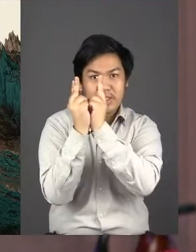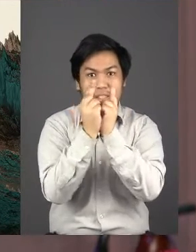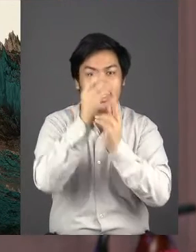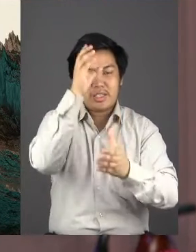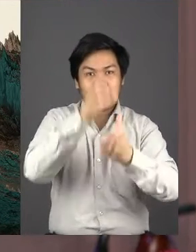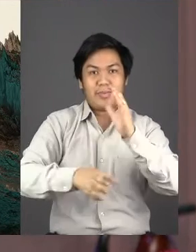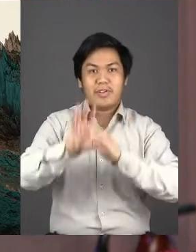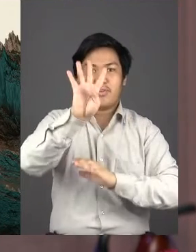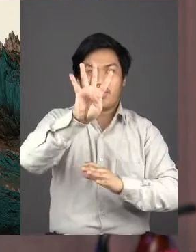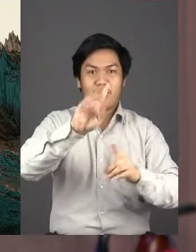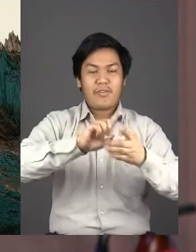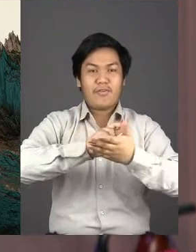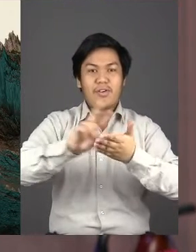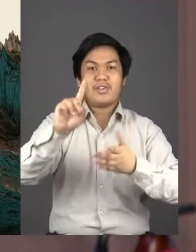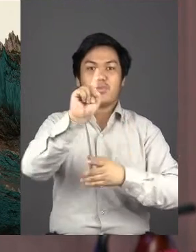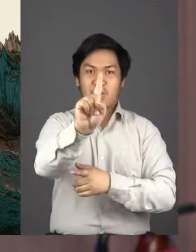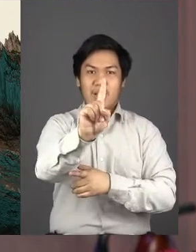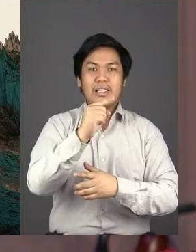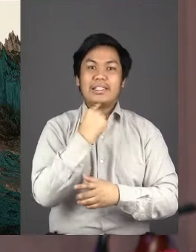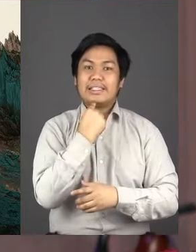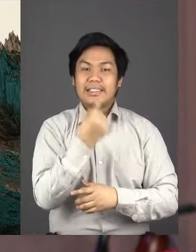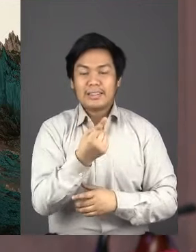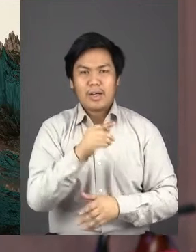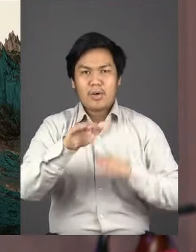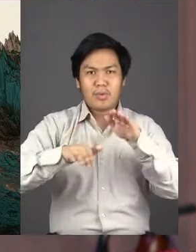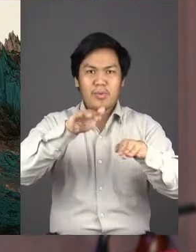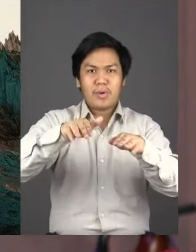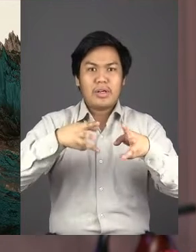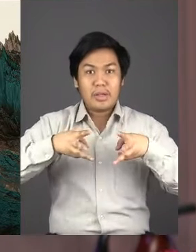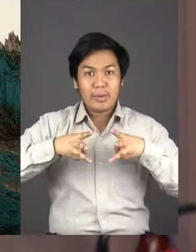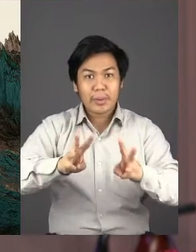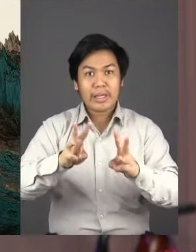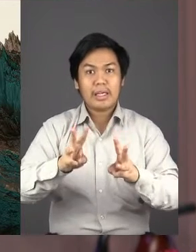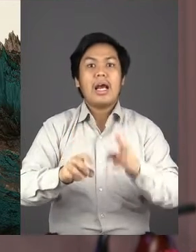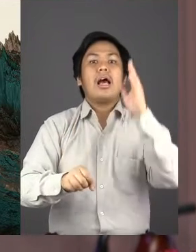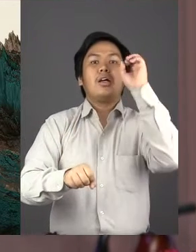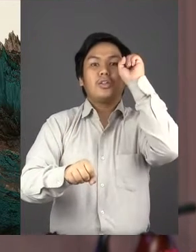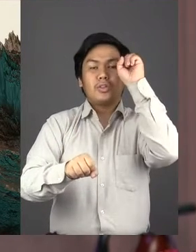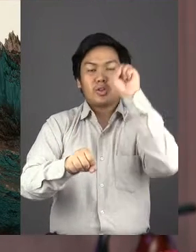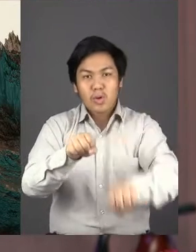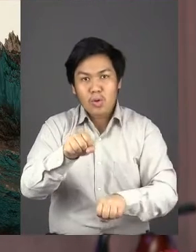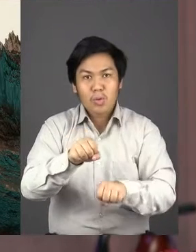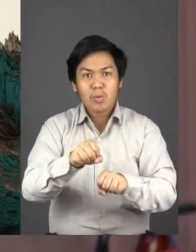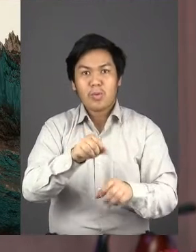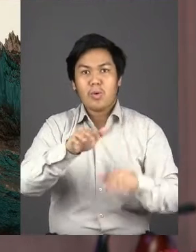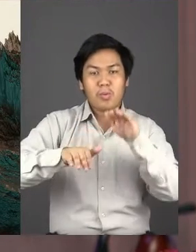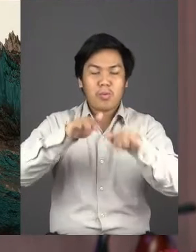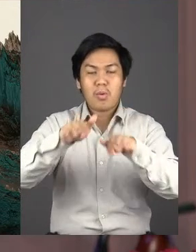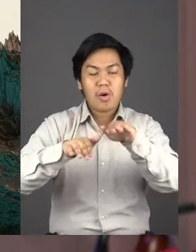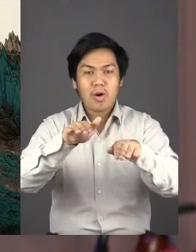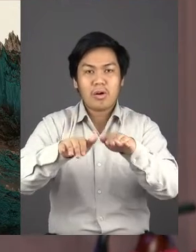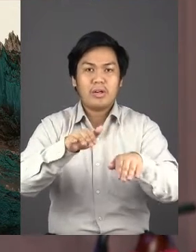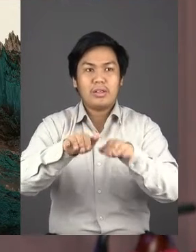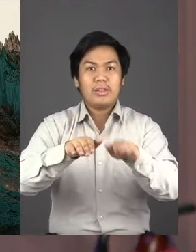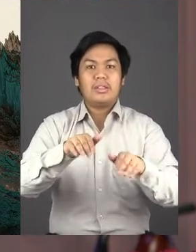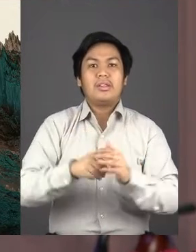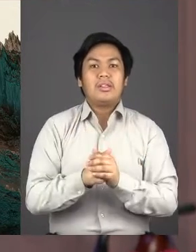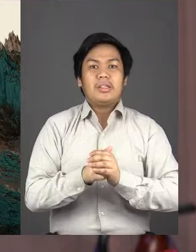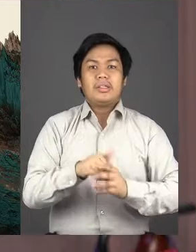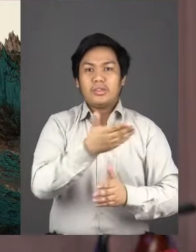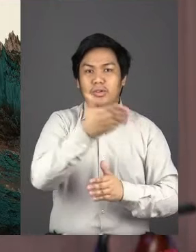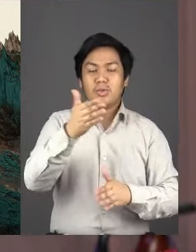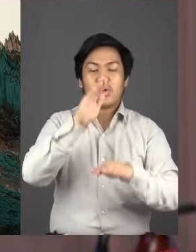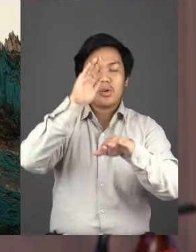chapter 4 verse 1. Ang sabi doon, walk in a manner, therefore, walk in a manner worthy of the calling to which you have been